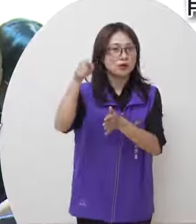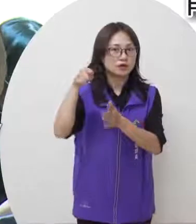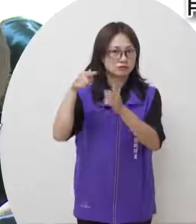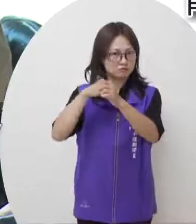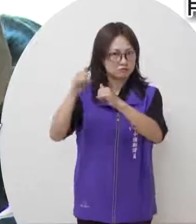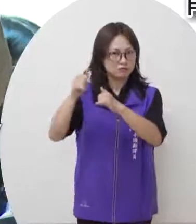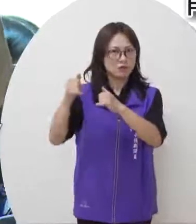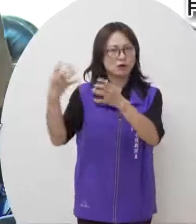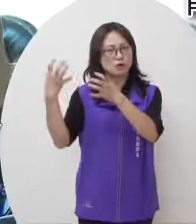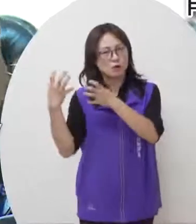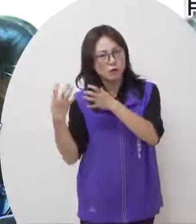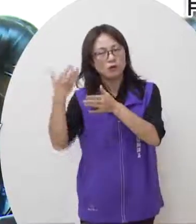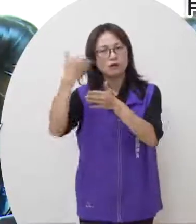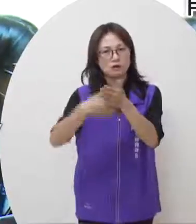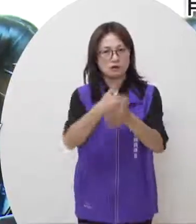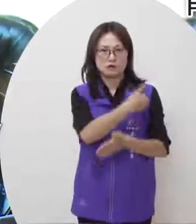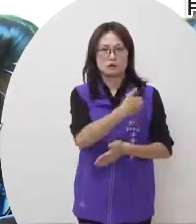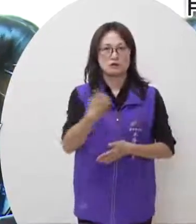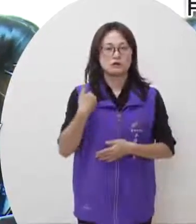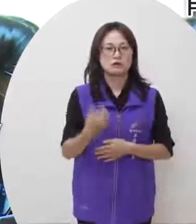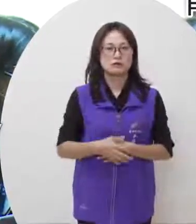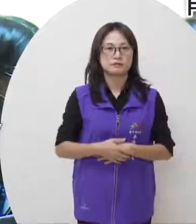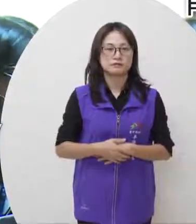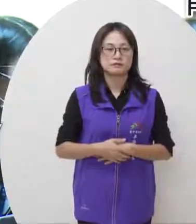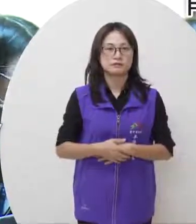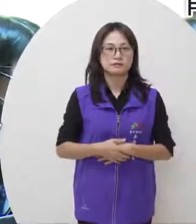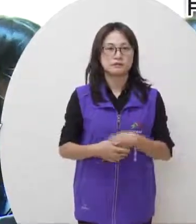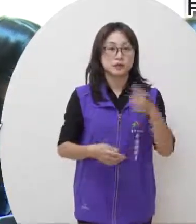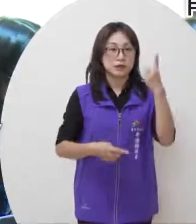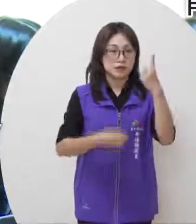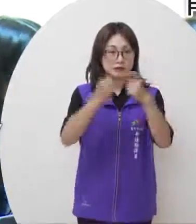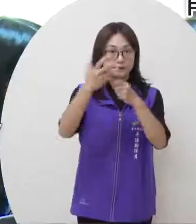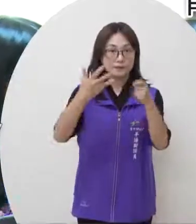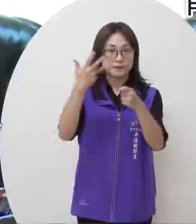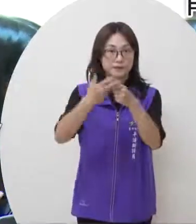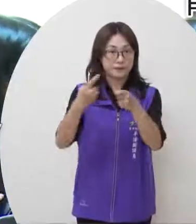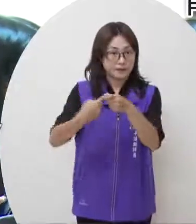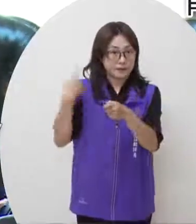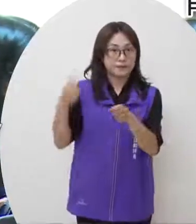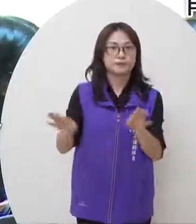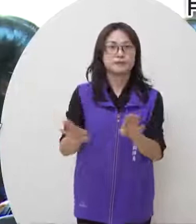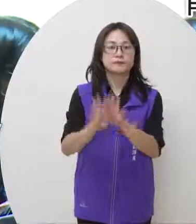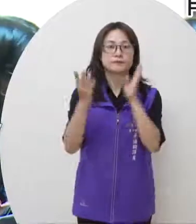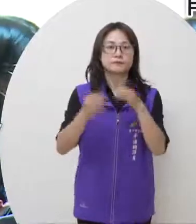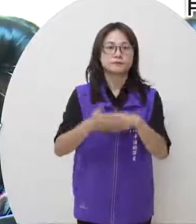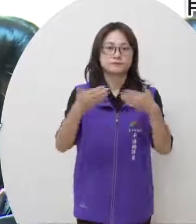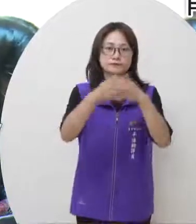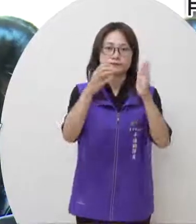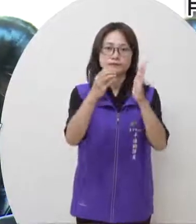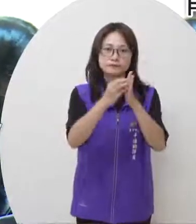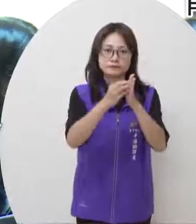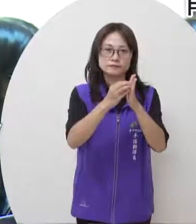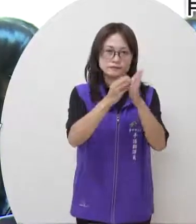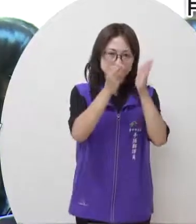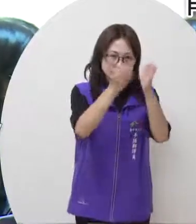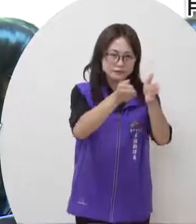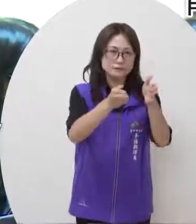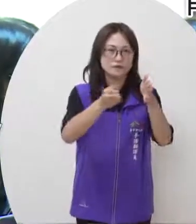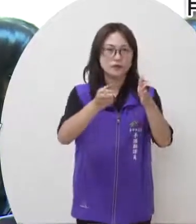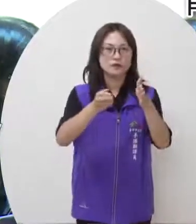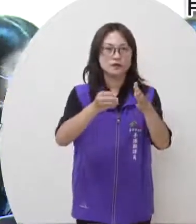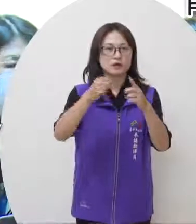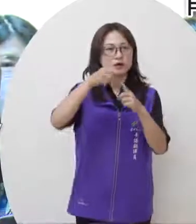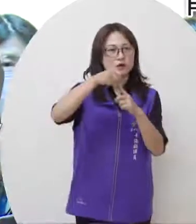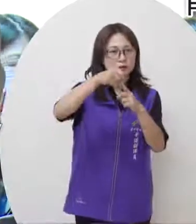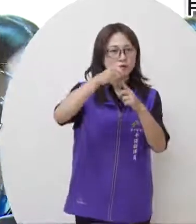么大。所以108年从去年开始，事实上交通局陆续的把很多的这些公车的基础东西进行盘